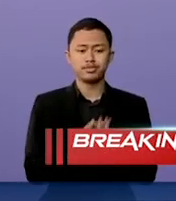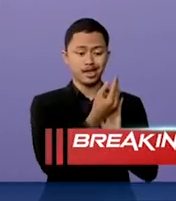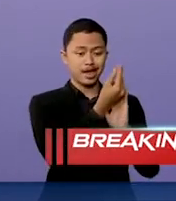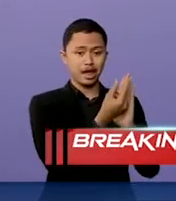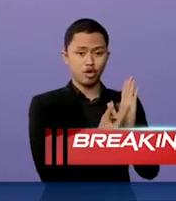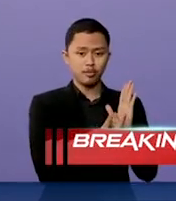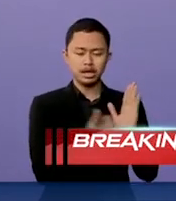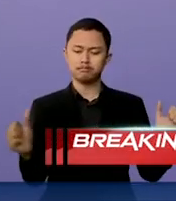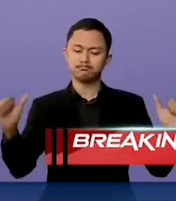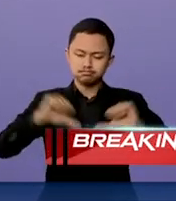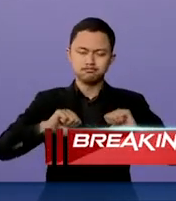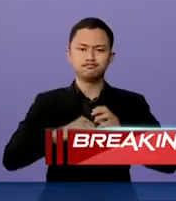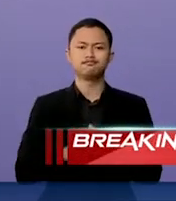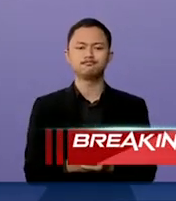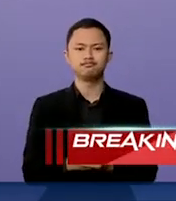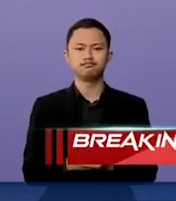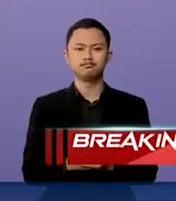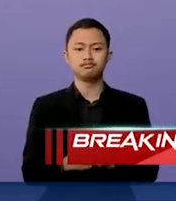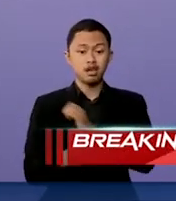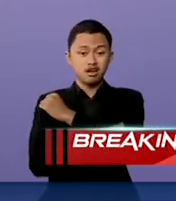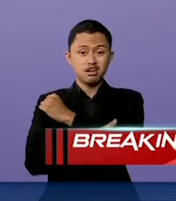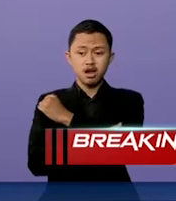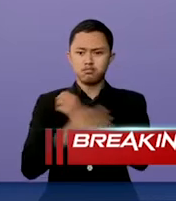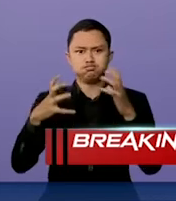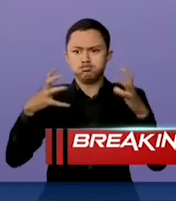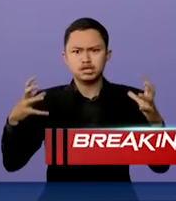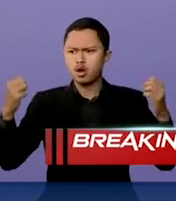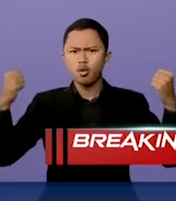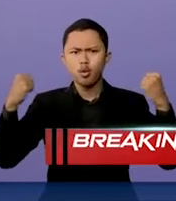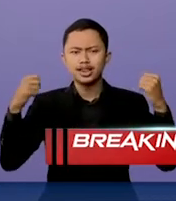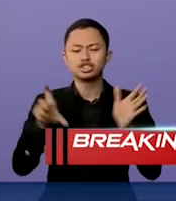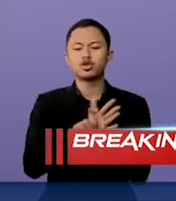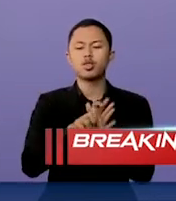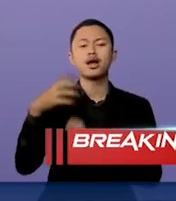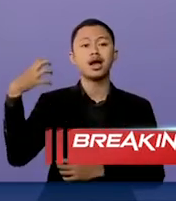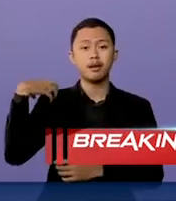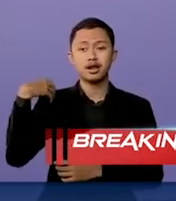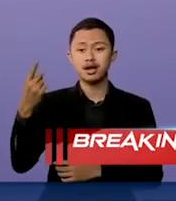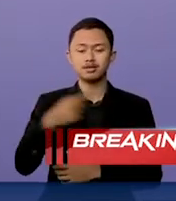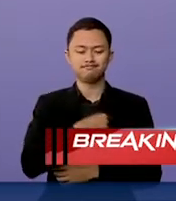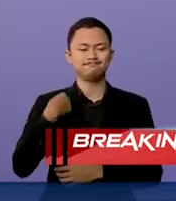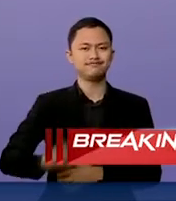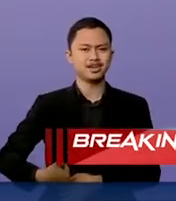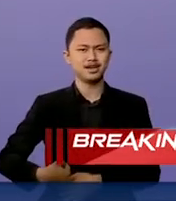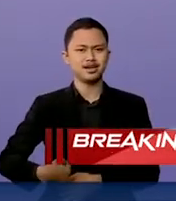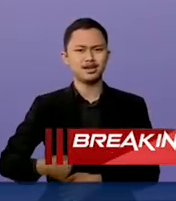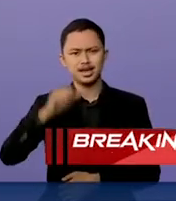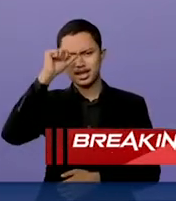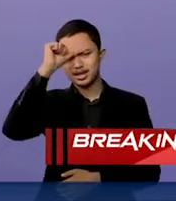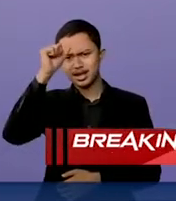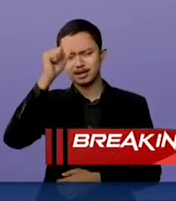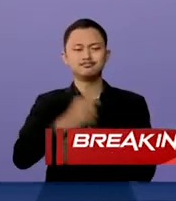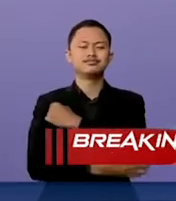negara termasuk negara besar dengan perekonomian kuat seperti Amerika Serikat Cina India dan